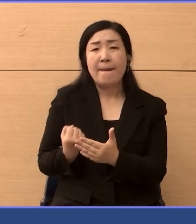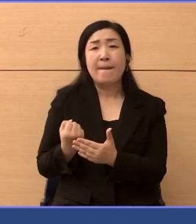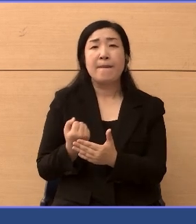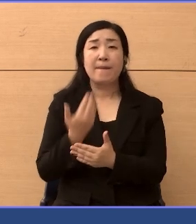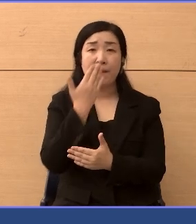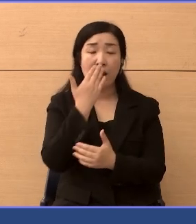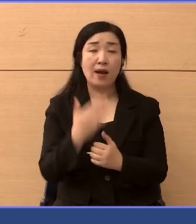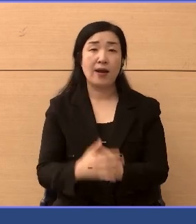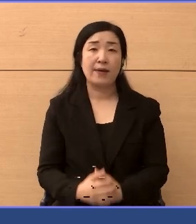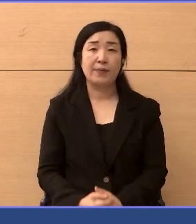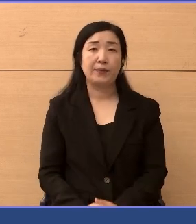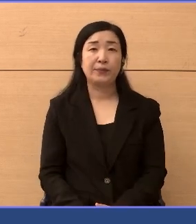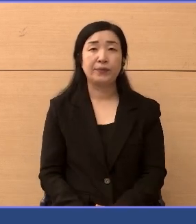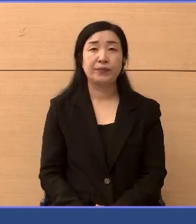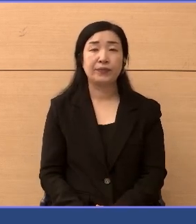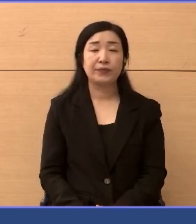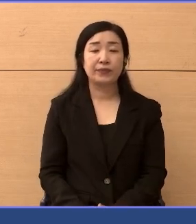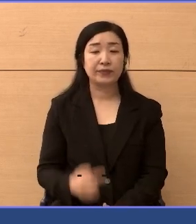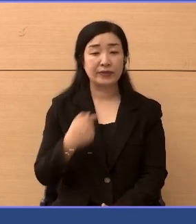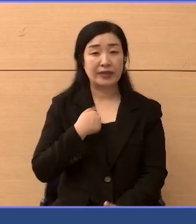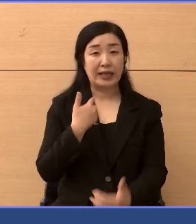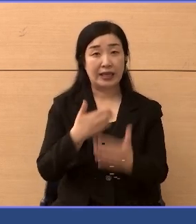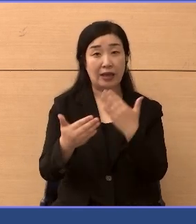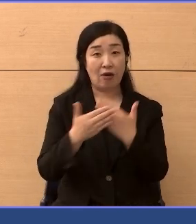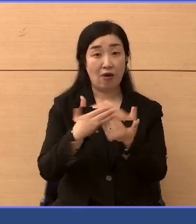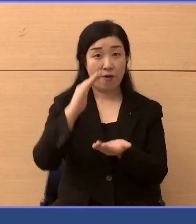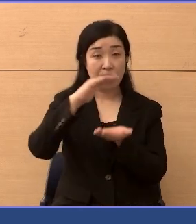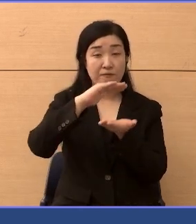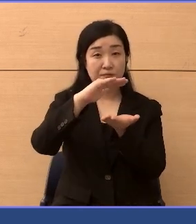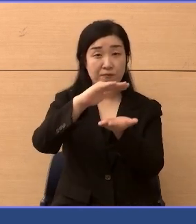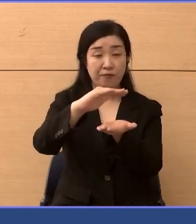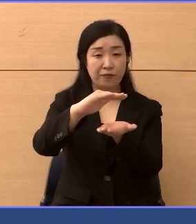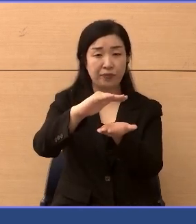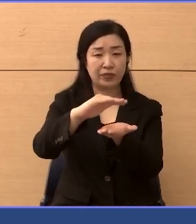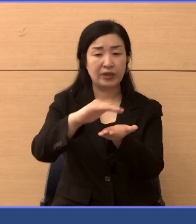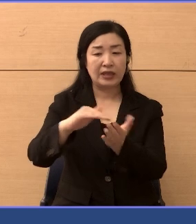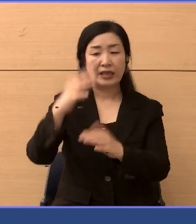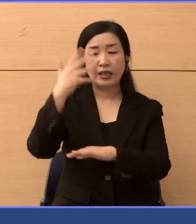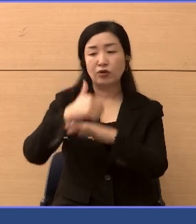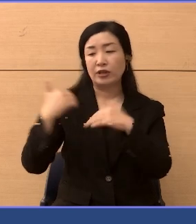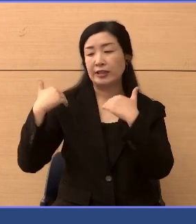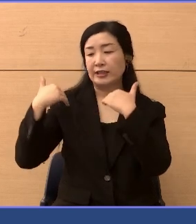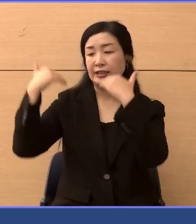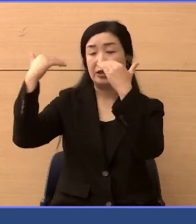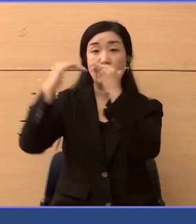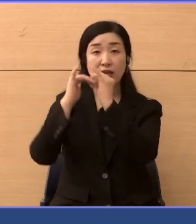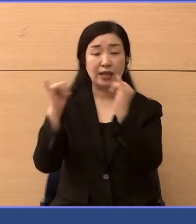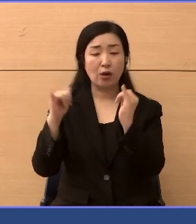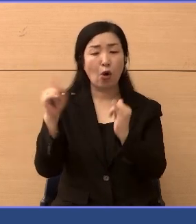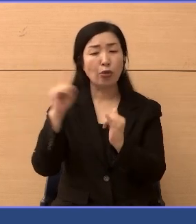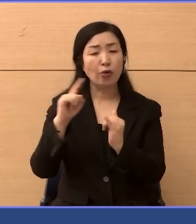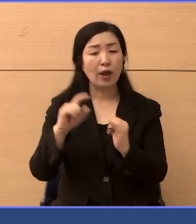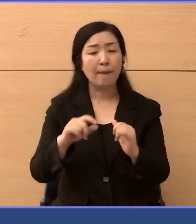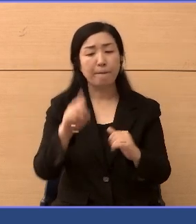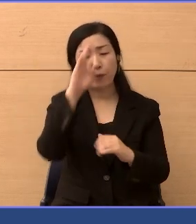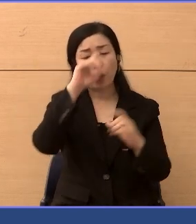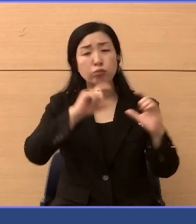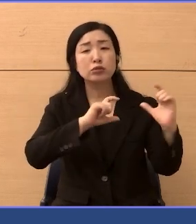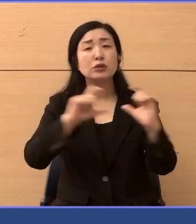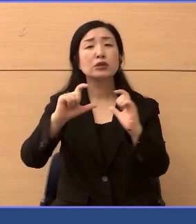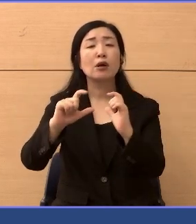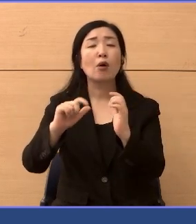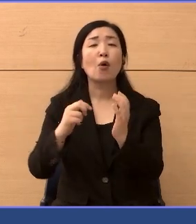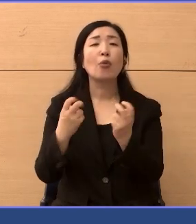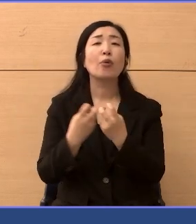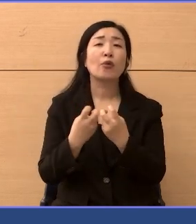providing diagnosis 제 경험을 to 잠깐 adults is 이 that often 성인에게 there are 진단을 tears, 어떻게 but this 하냐에 time it's 관련돼서 tears 설명을